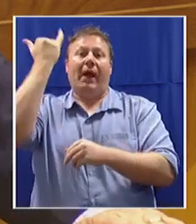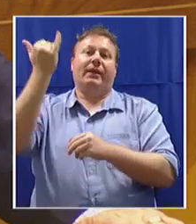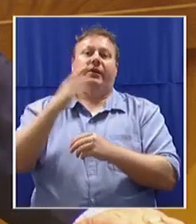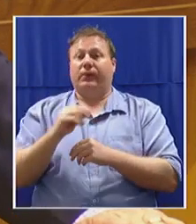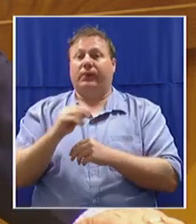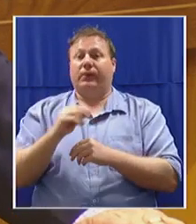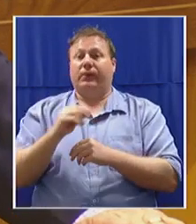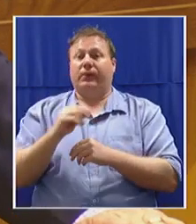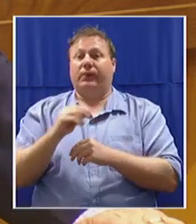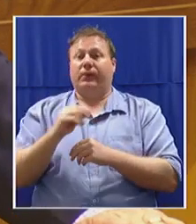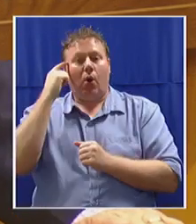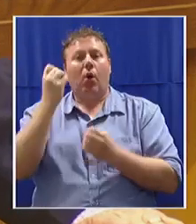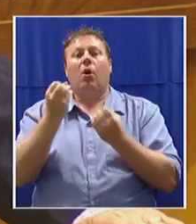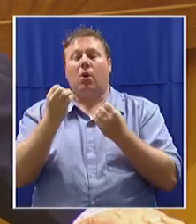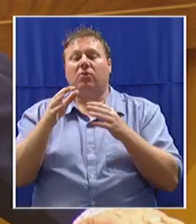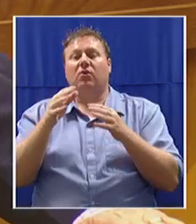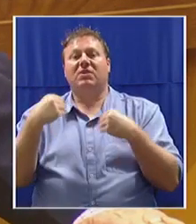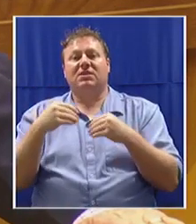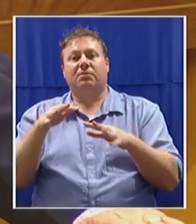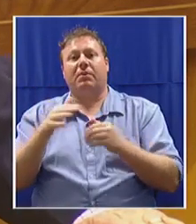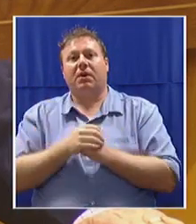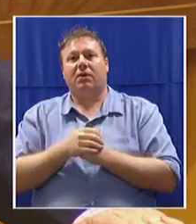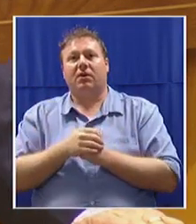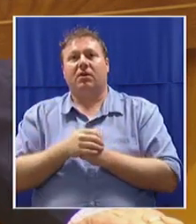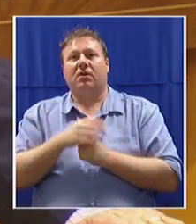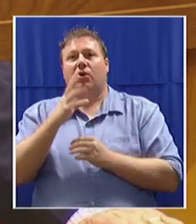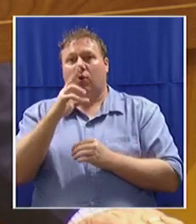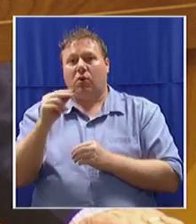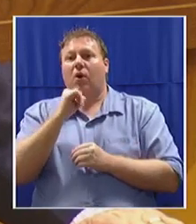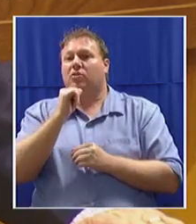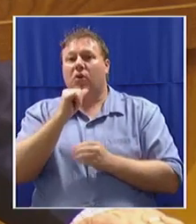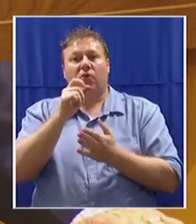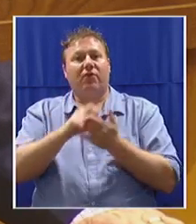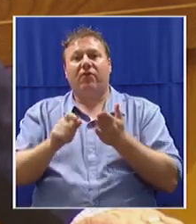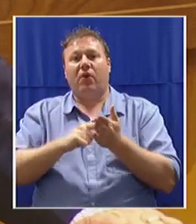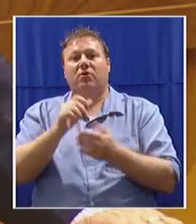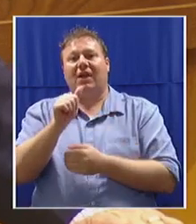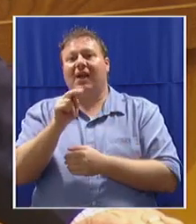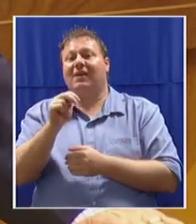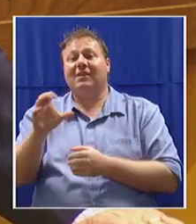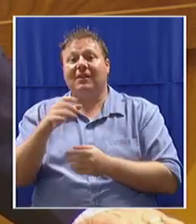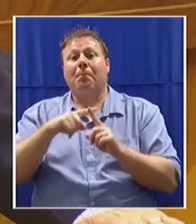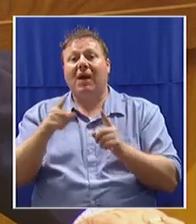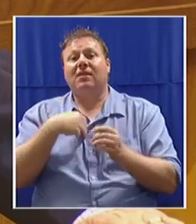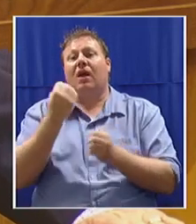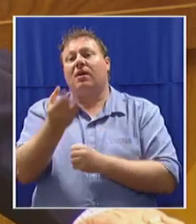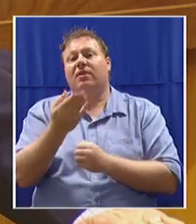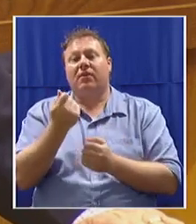sê, man, ek stem nie vir die ANC nie, maar ek gee vir hulle geld. Hulle dink ek stem vir